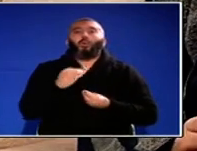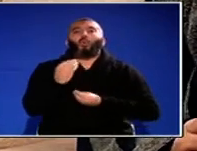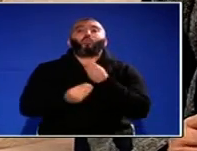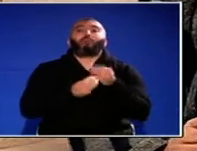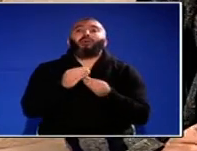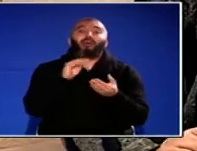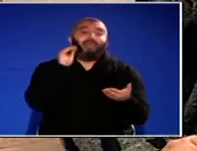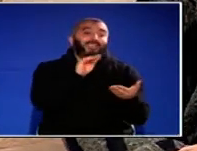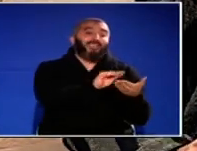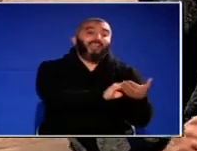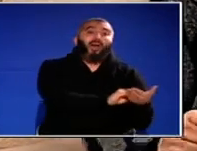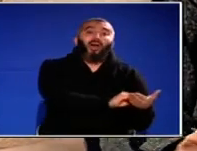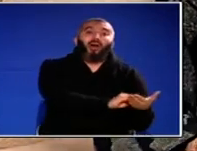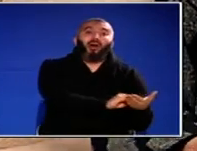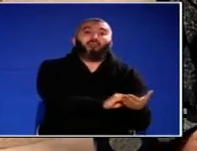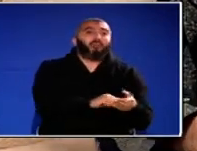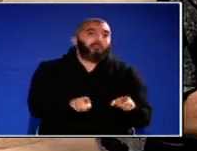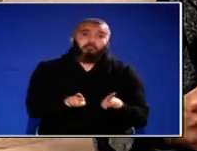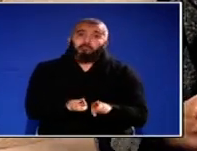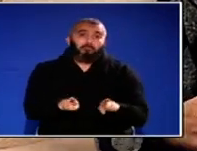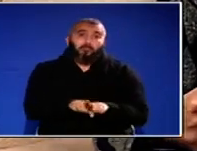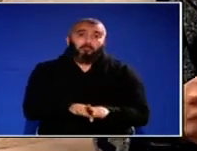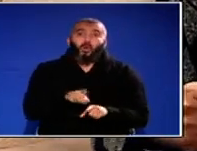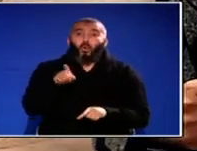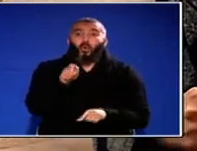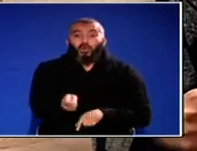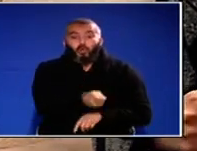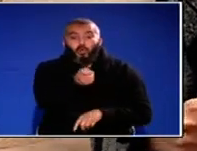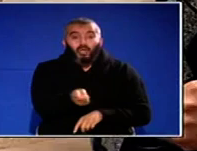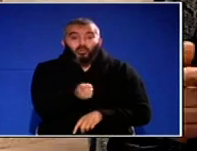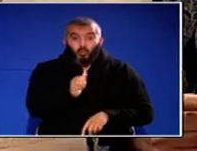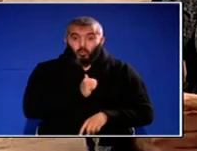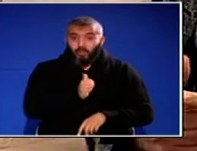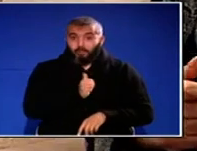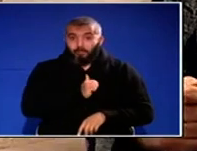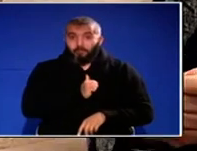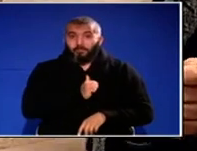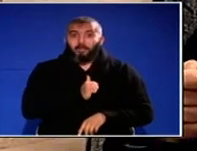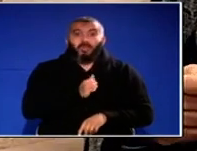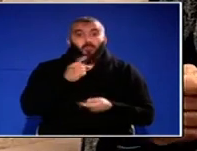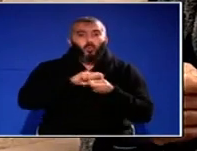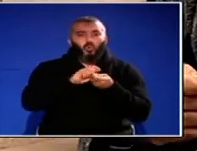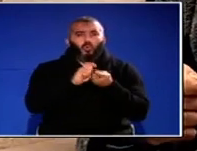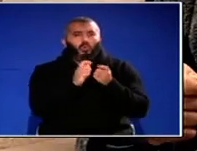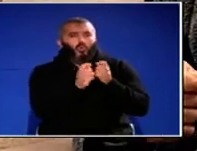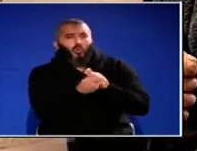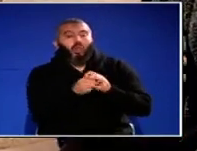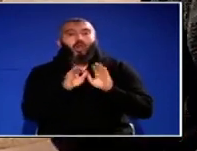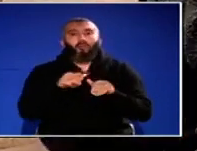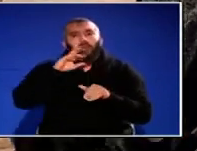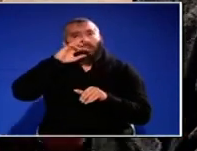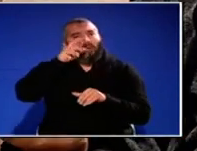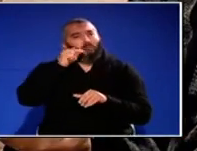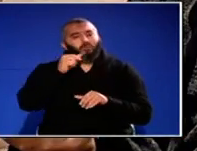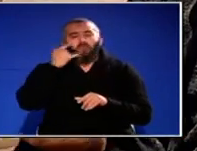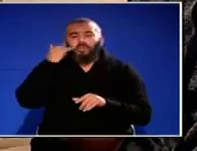فهو سيغير نمط حياته، طريقة حياته في البذل، حتى يتعود في إذا جاء